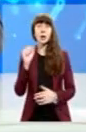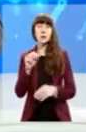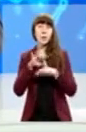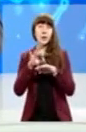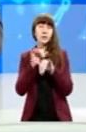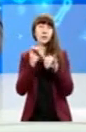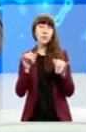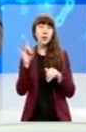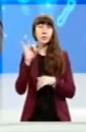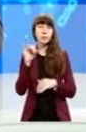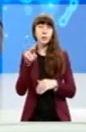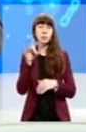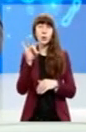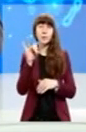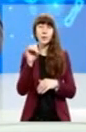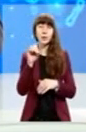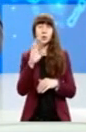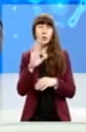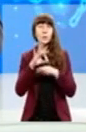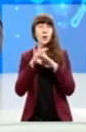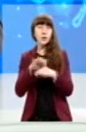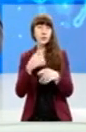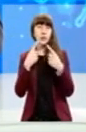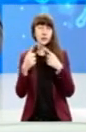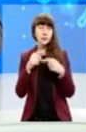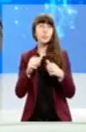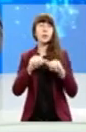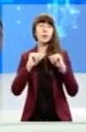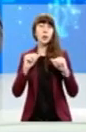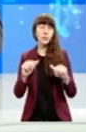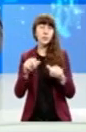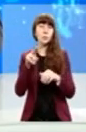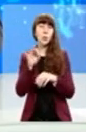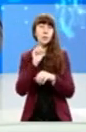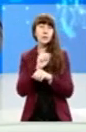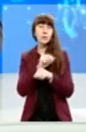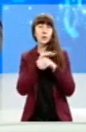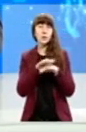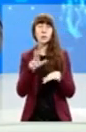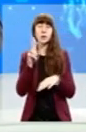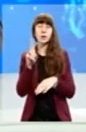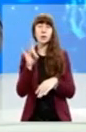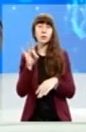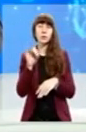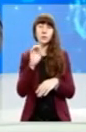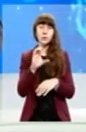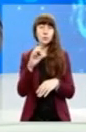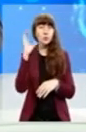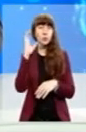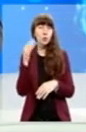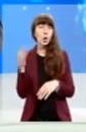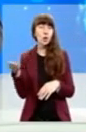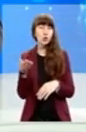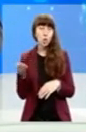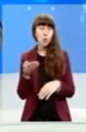Заболеваемость растет. Глава региона провел очередное заседание оперативного штаба по недопущению распространения КВИ. Архимед Мухамбетов заслушал